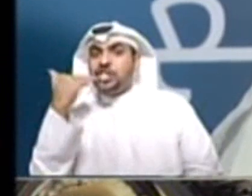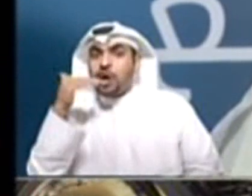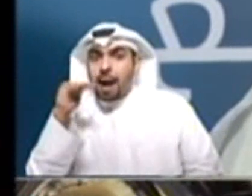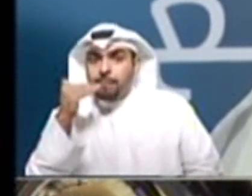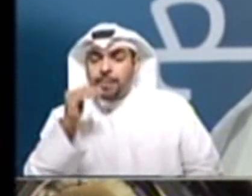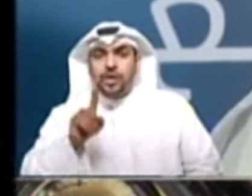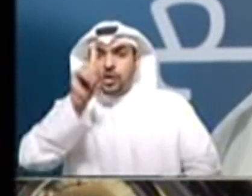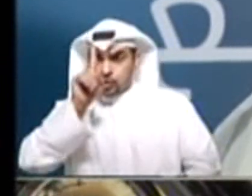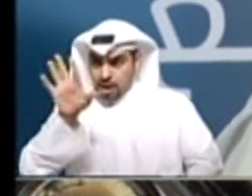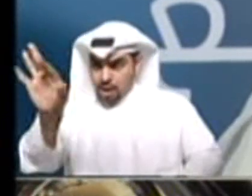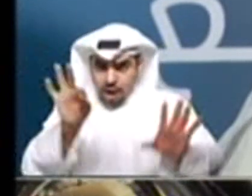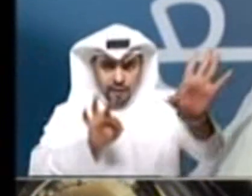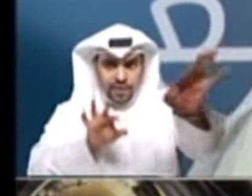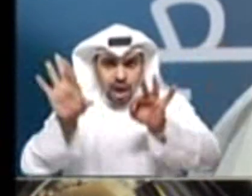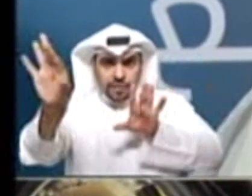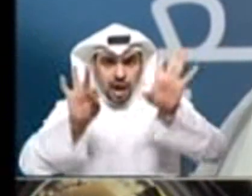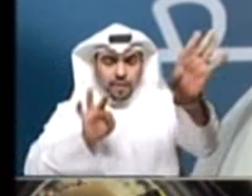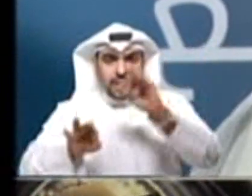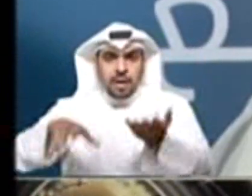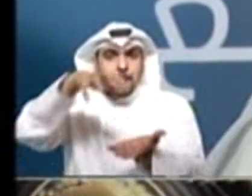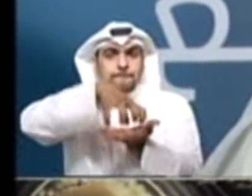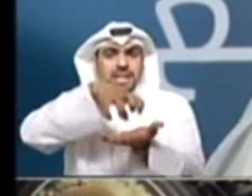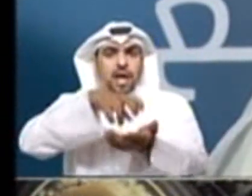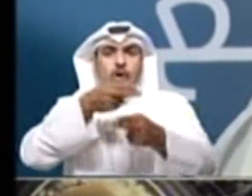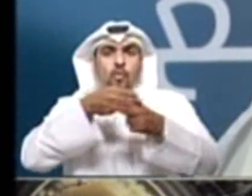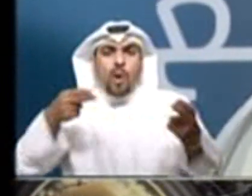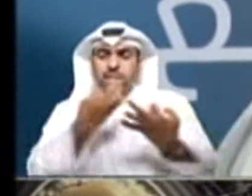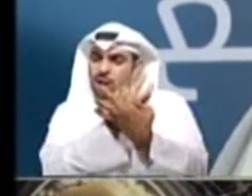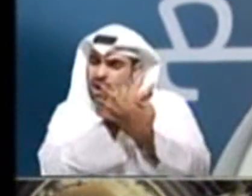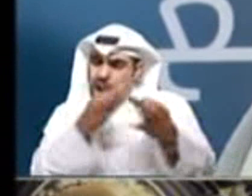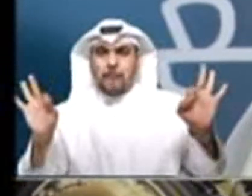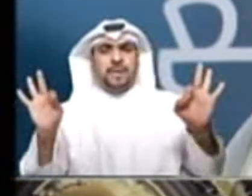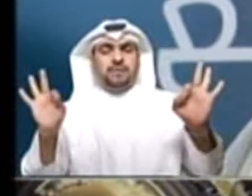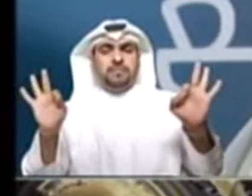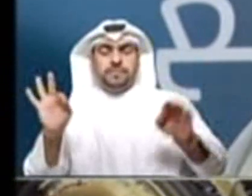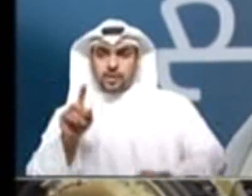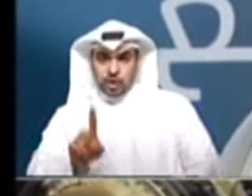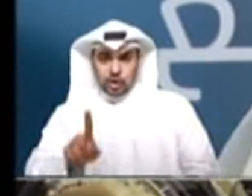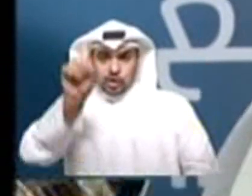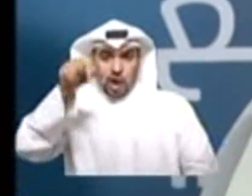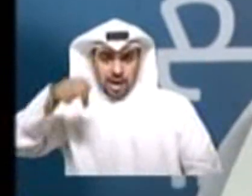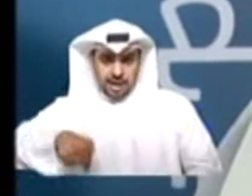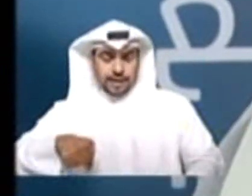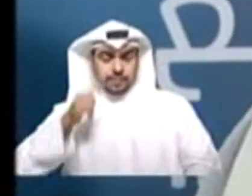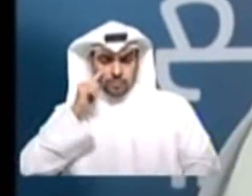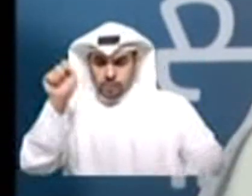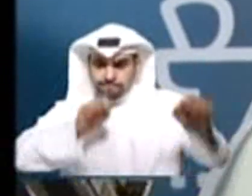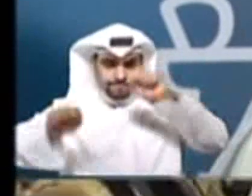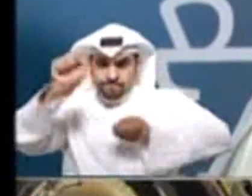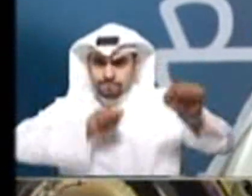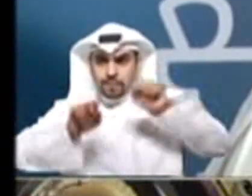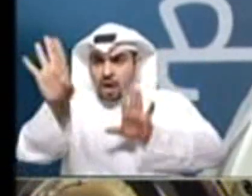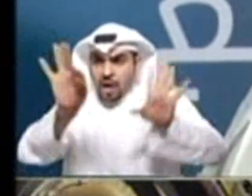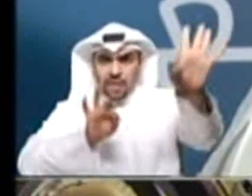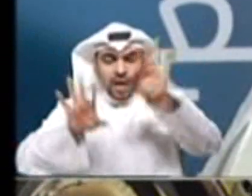جميع محافظات الكويت. الان قاعدين نحط دراسه اليه الاختيار، يمكن اقدر اقولها الان اليه